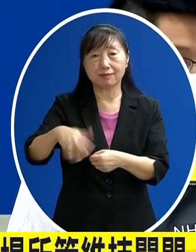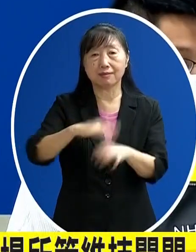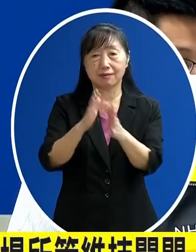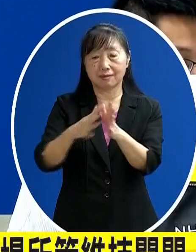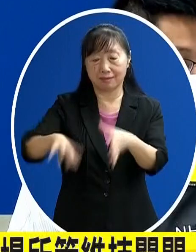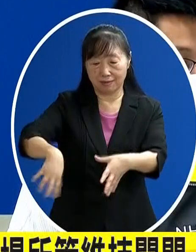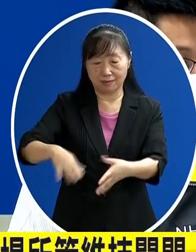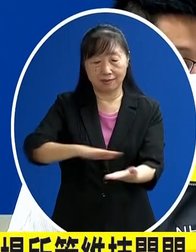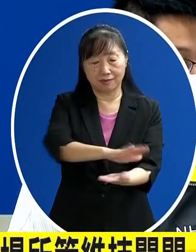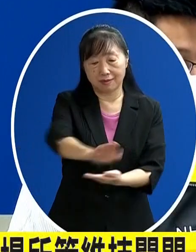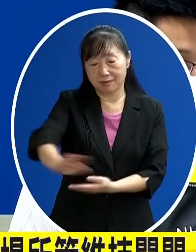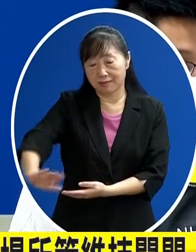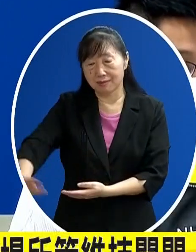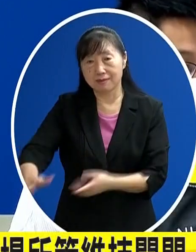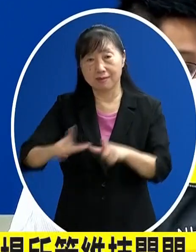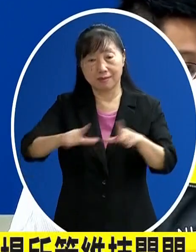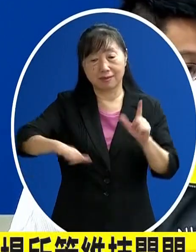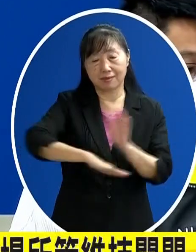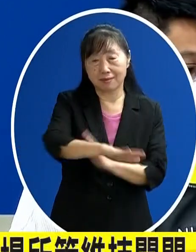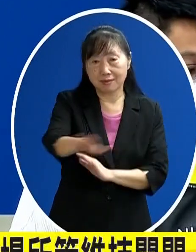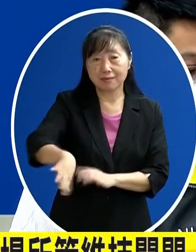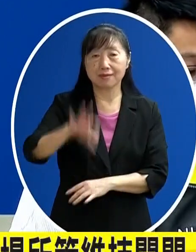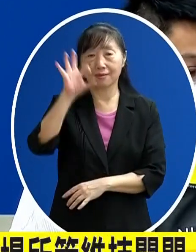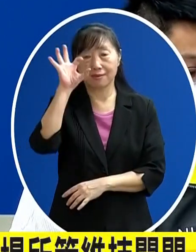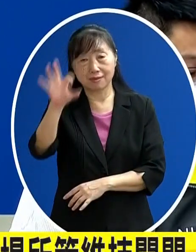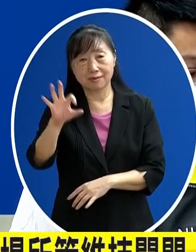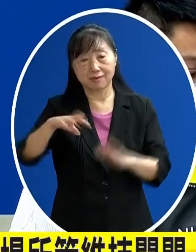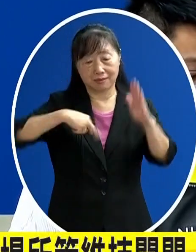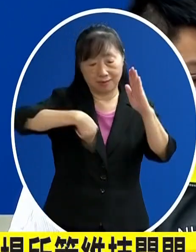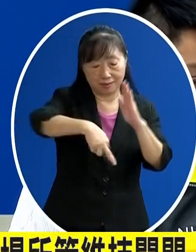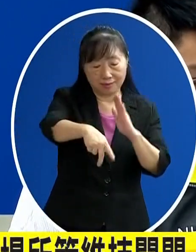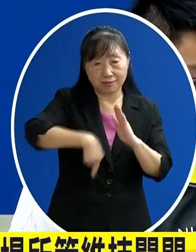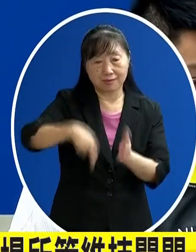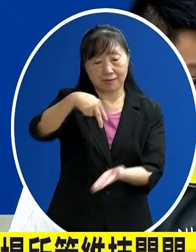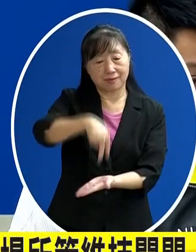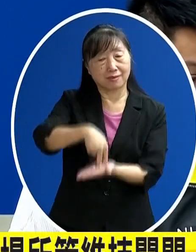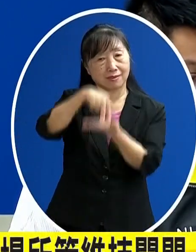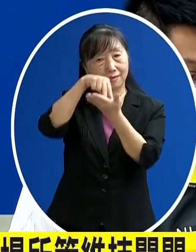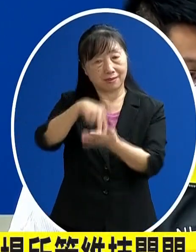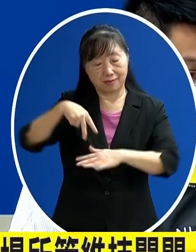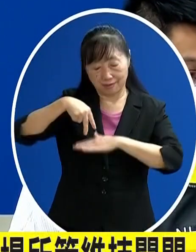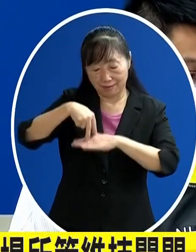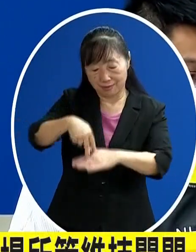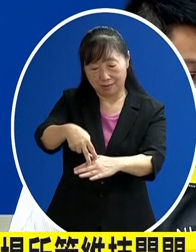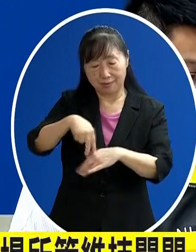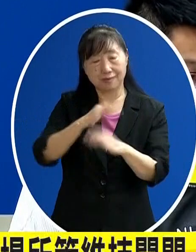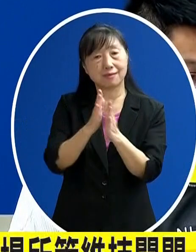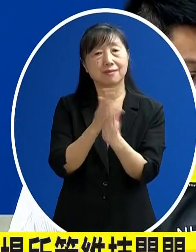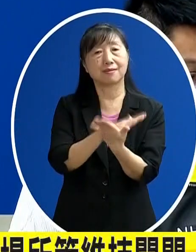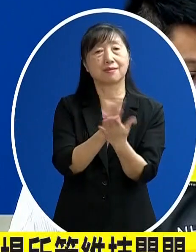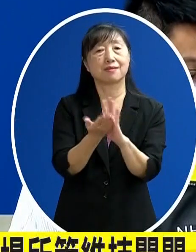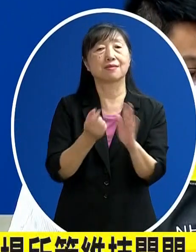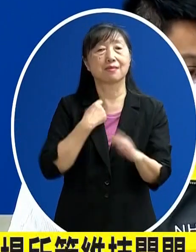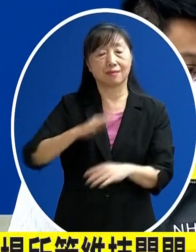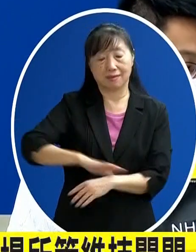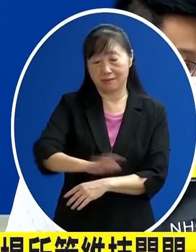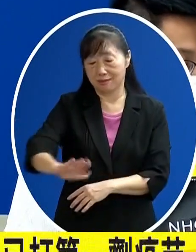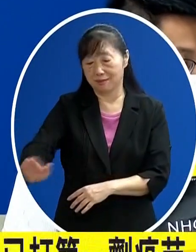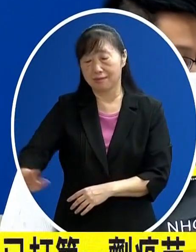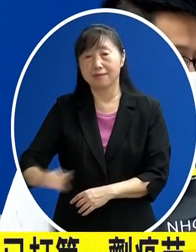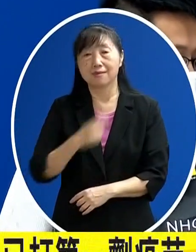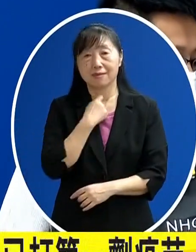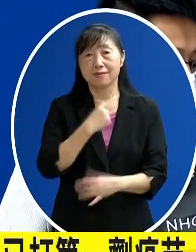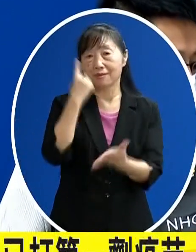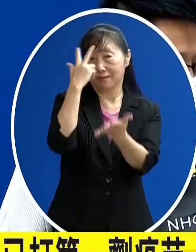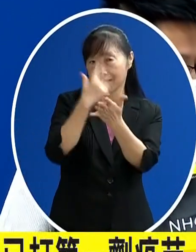厅、厕所、廊道、客货的电梯，还有电扶梯等公共的空间。那每